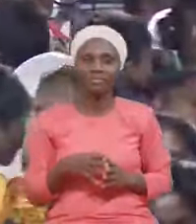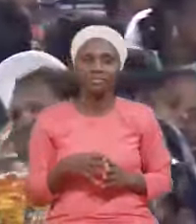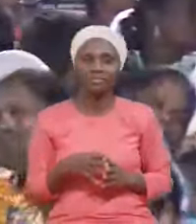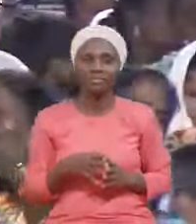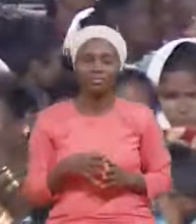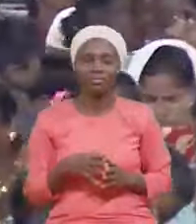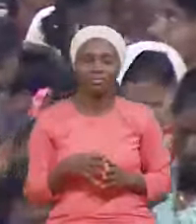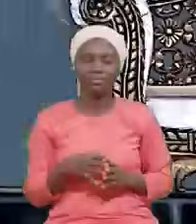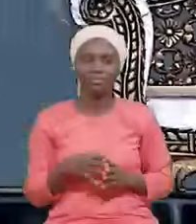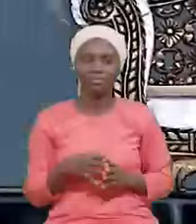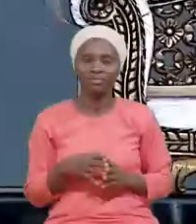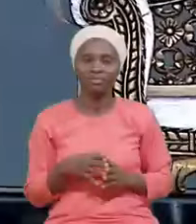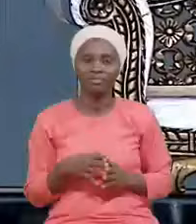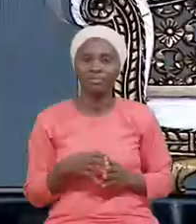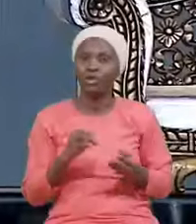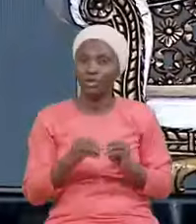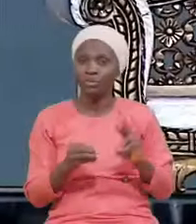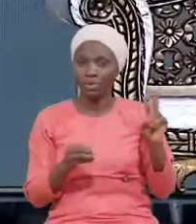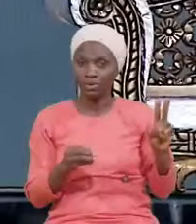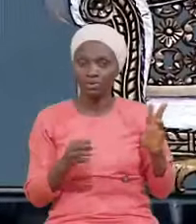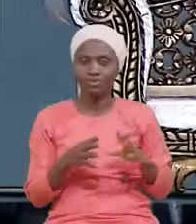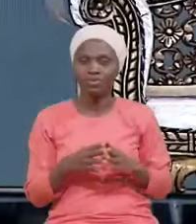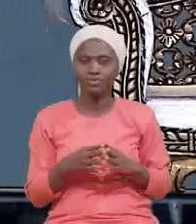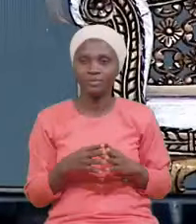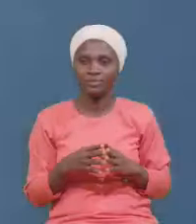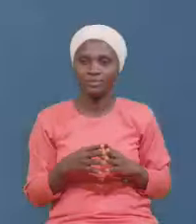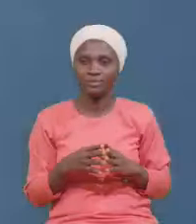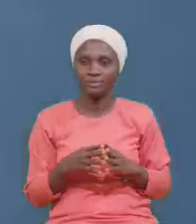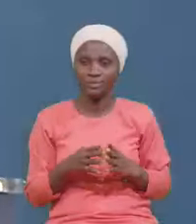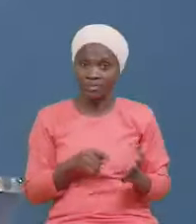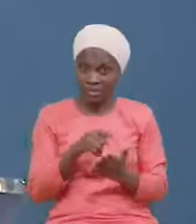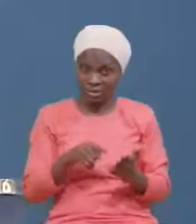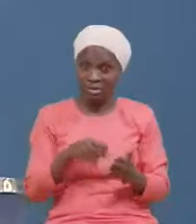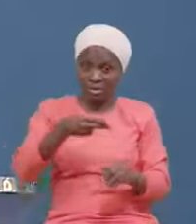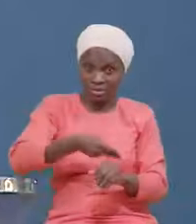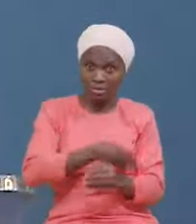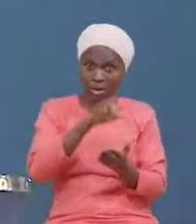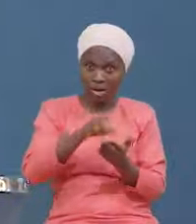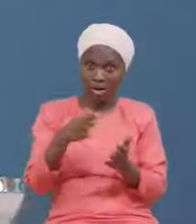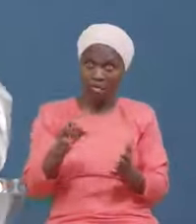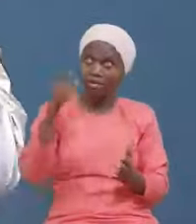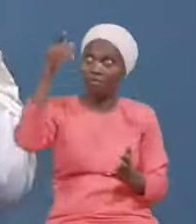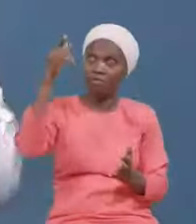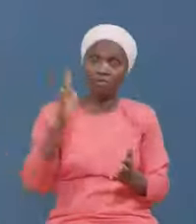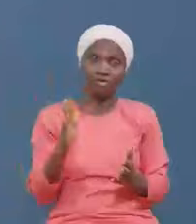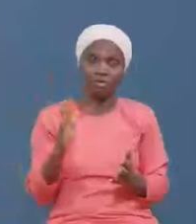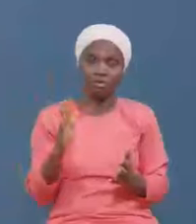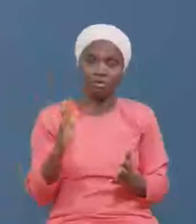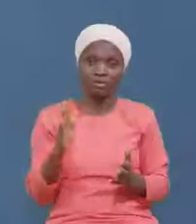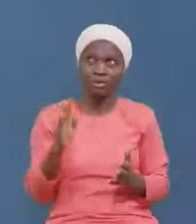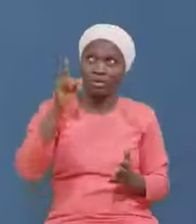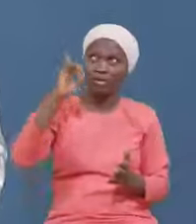ఇక ఉండనే ఉండదు. Number 2. రెండవది, this lamb of God, ఈ దేవుని గొర్రె పిల్ల, is